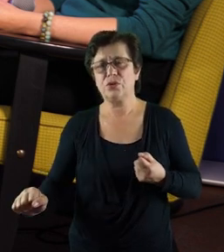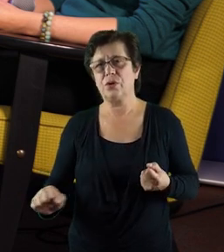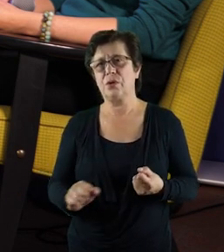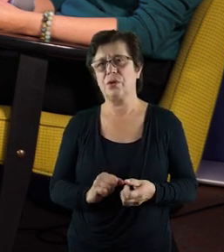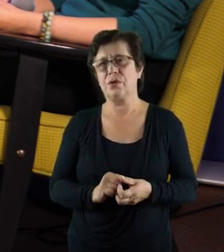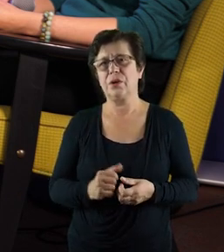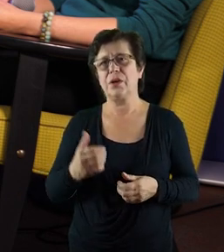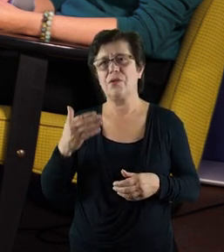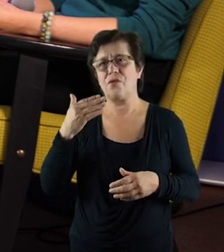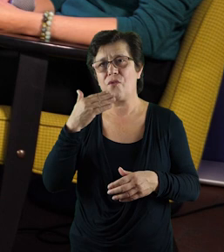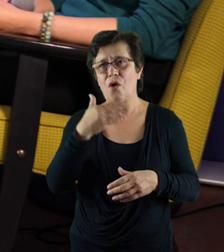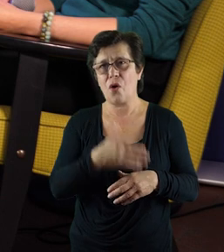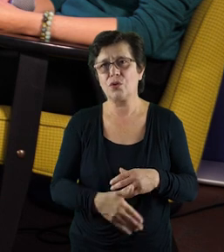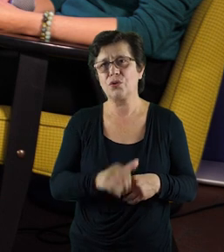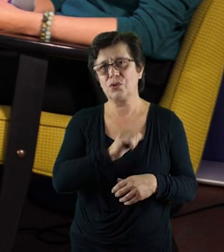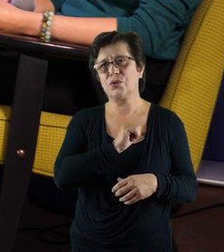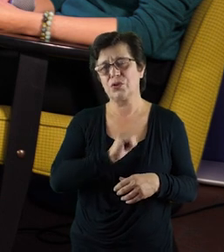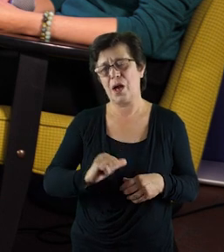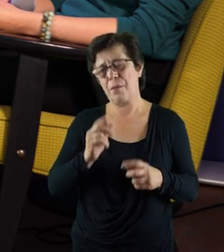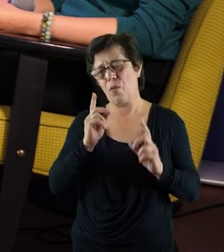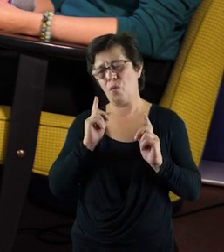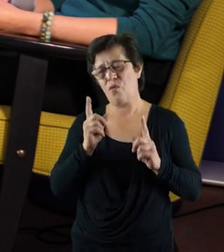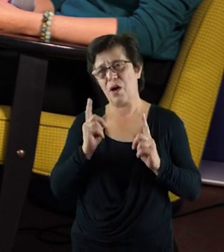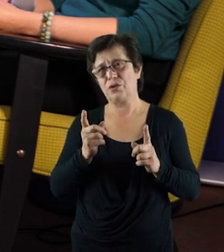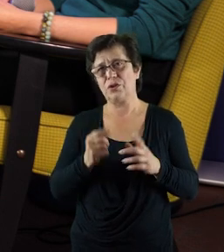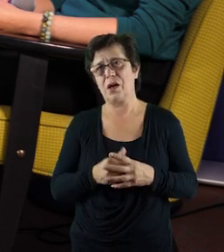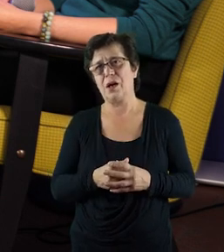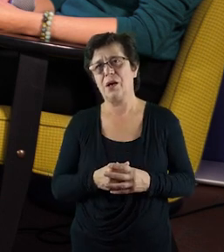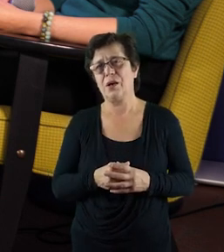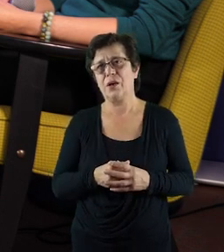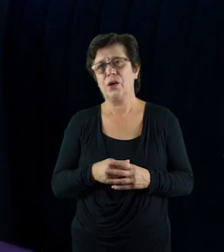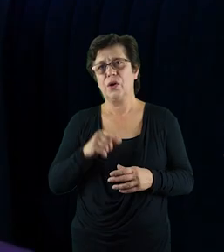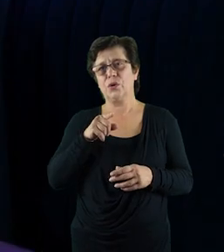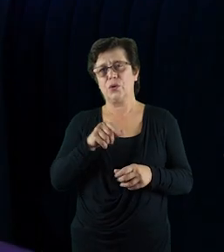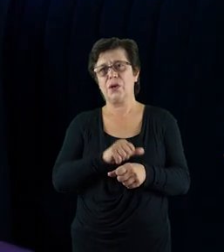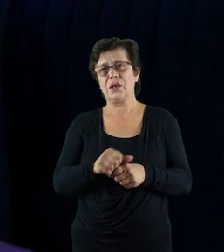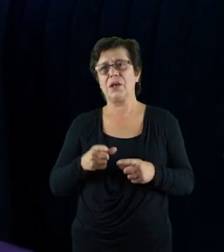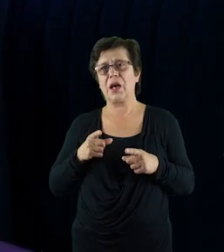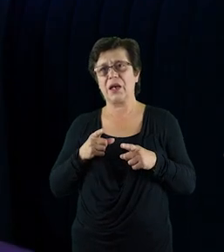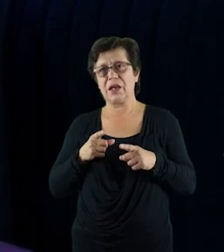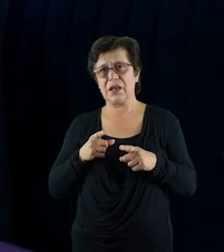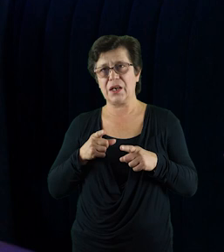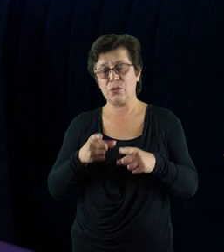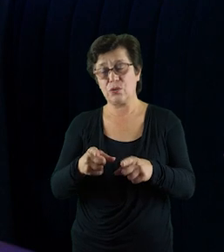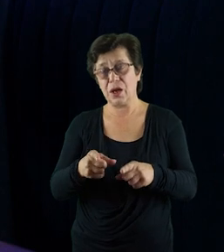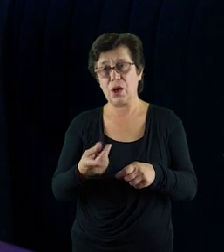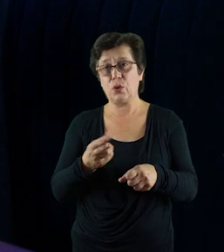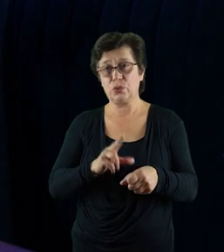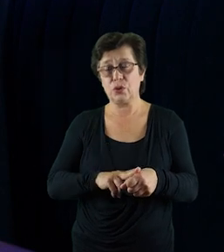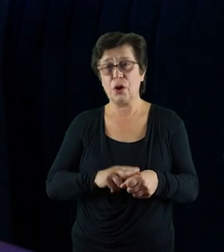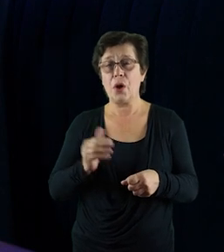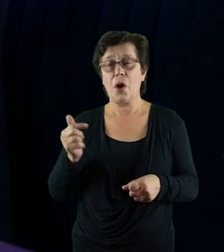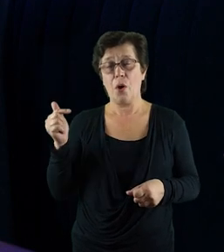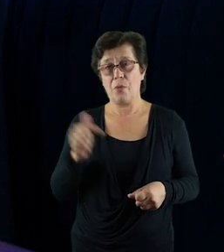I w końcu sam chyba też uważa, że to jest kierunek, w którym powinna iść poezja.